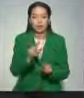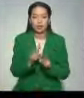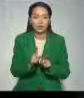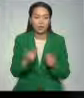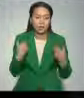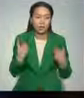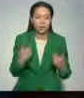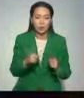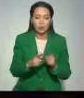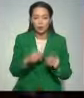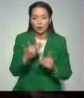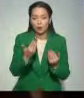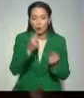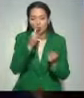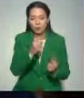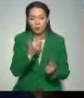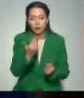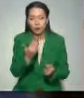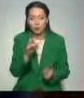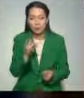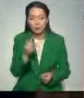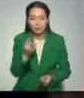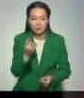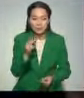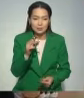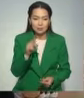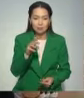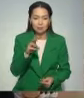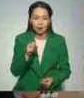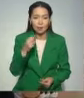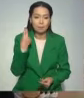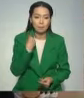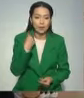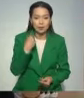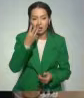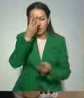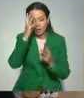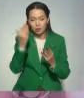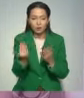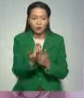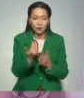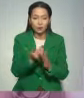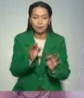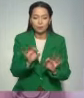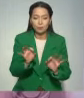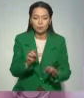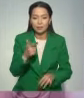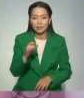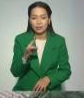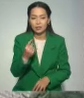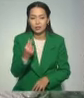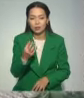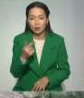героическую позицию против структурного расизма в британской королевской семье напомню в нашумевшем интервью о привинфри герцоге